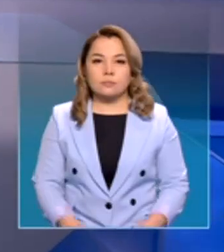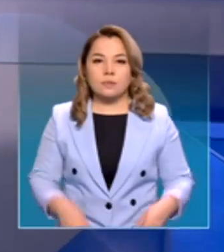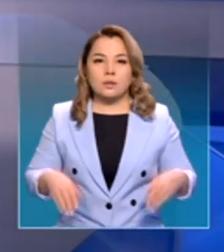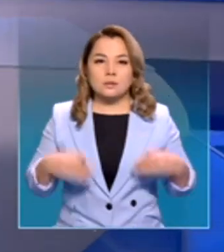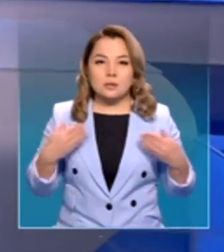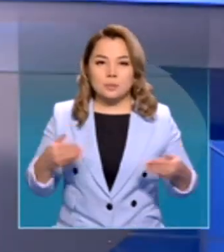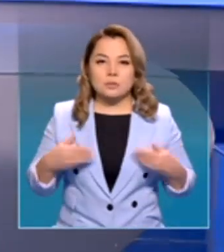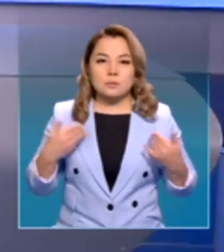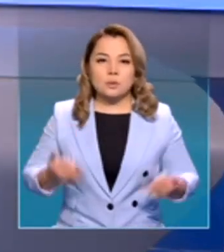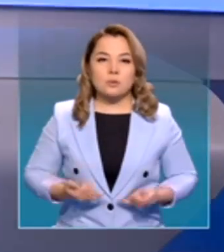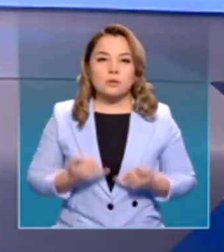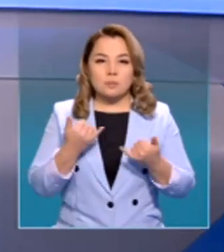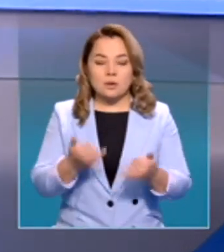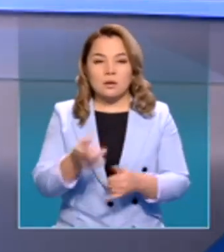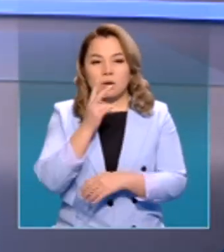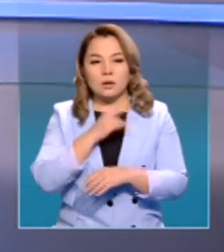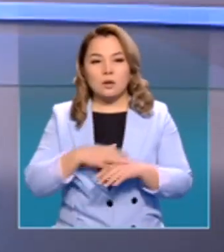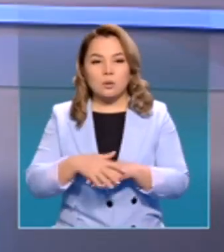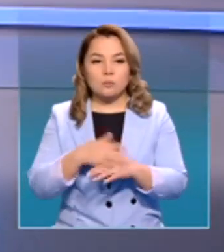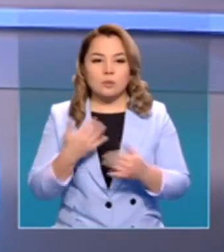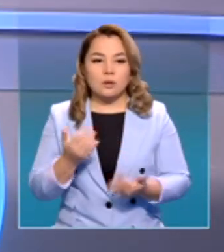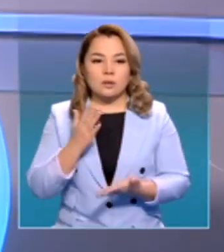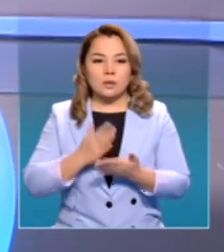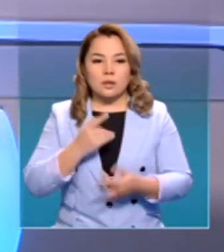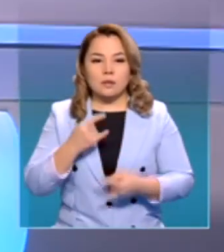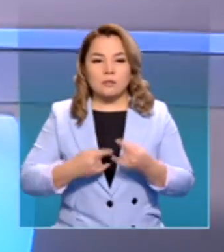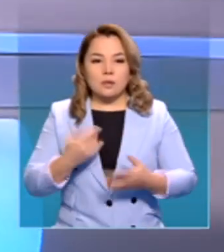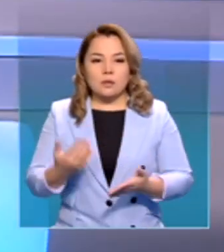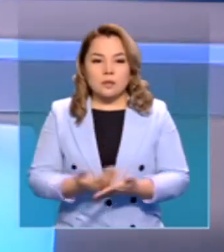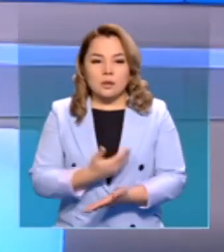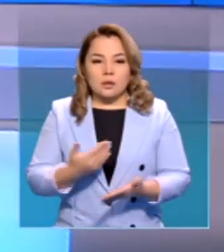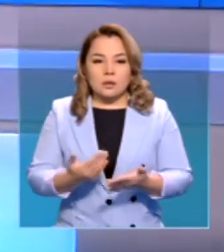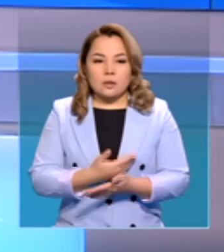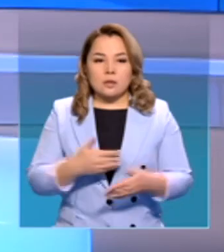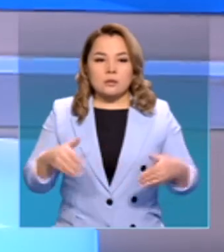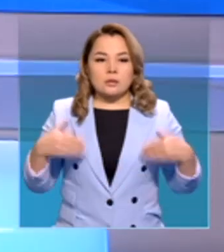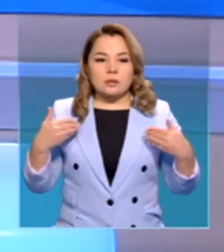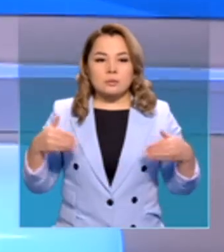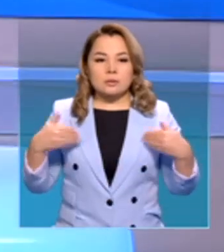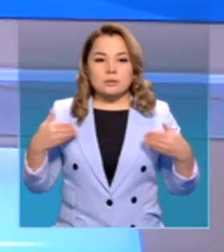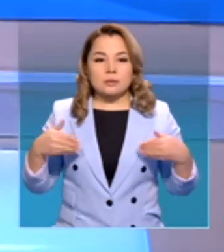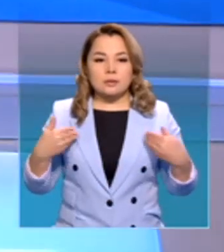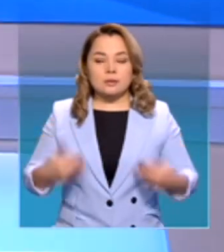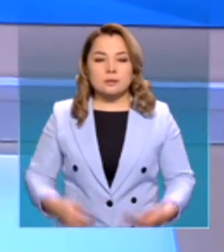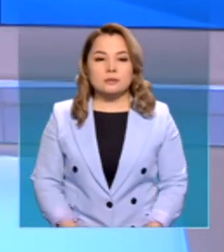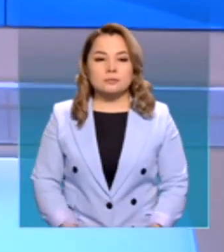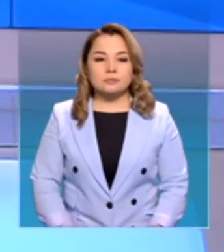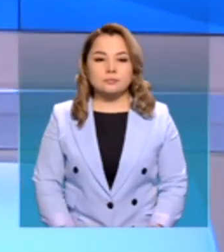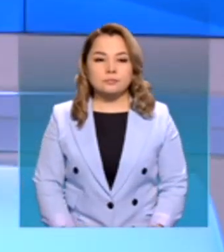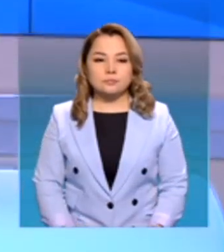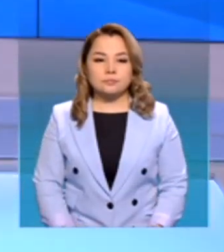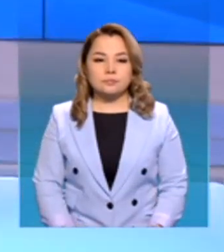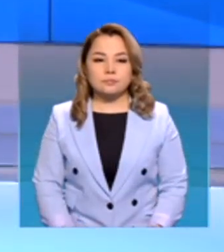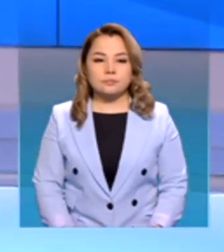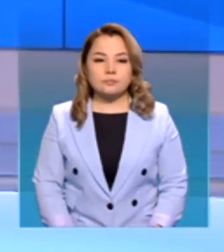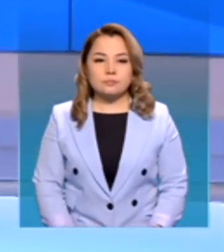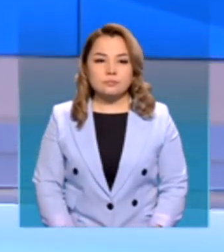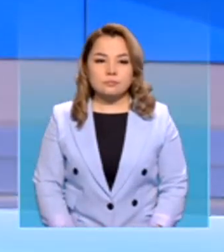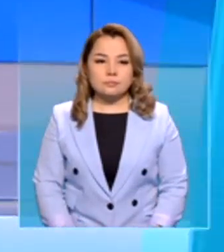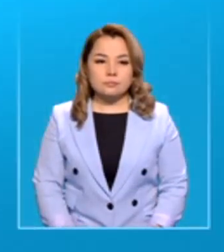Қайырлы кеш қадірлі көрермен, тікелей эфирде ақпарат студияда Шерхан Жамбулұлы және суырды аудармашы Шырын Жанғабыл. Әуелі аңдатпа.